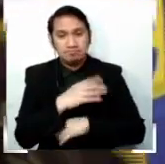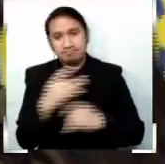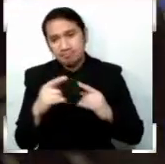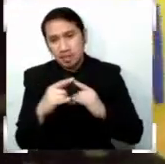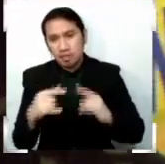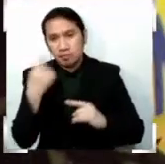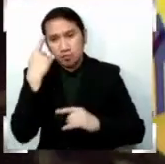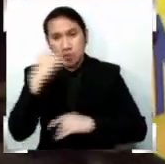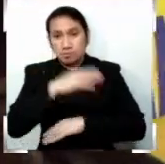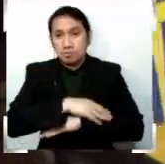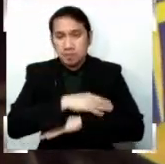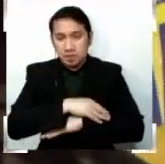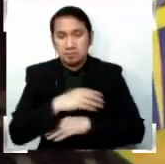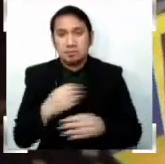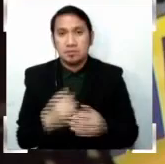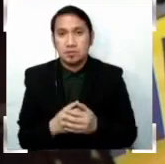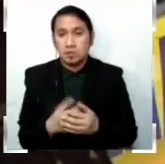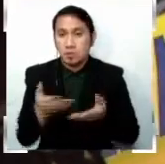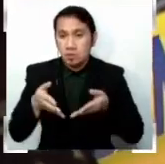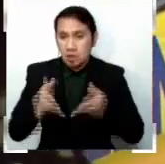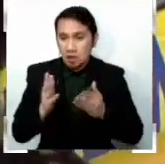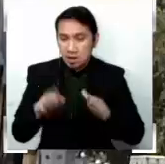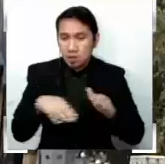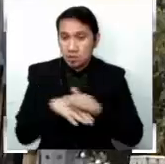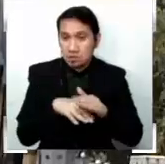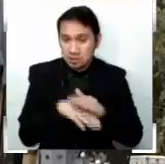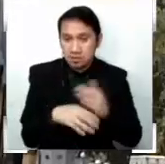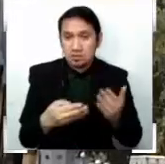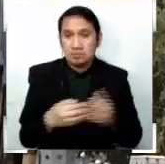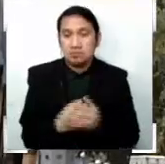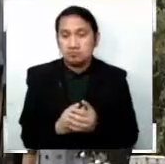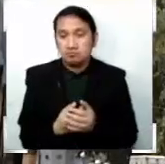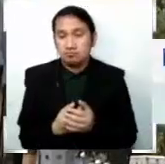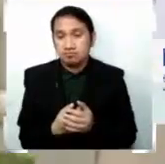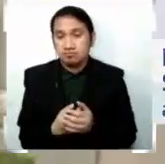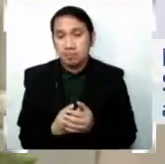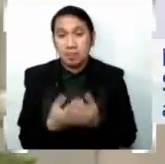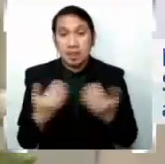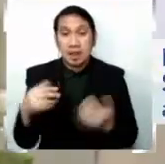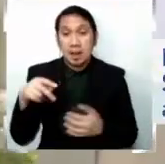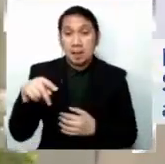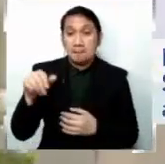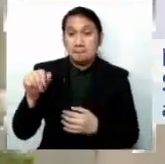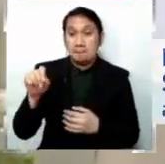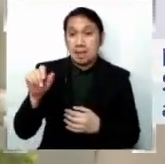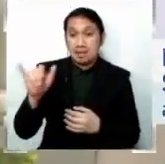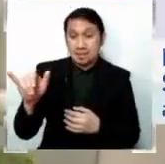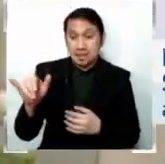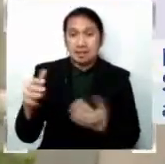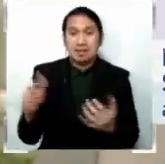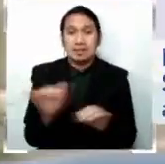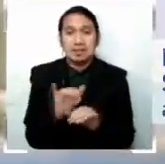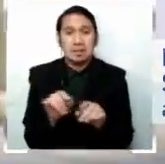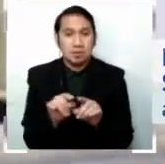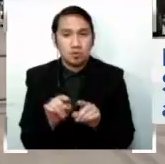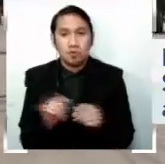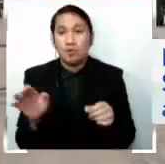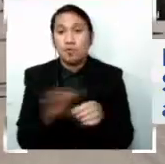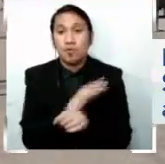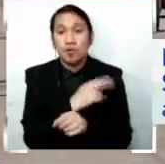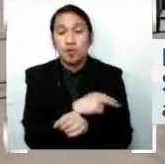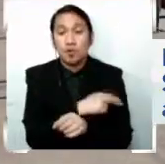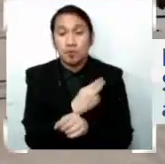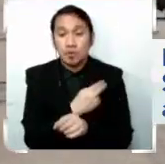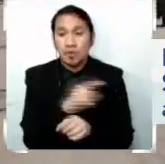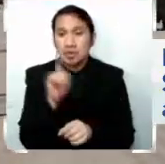lang mag-increase yung number of beds na available. Ang Pasay City General Hospital, full capacity na rin. Isa na lamang